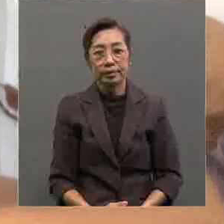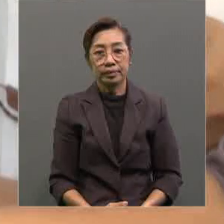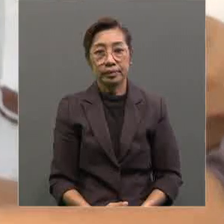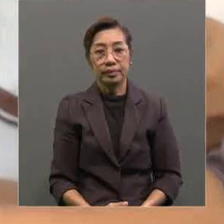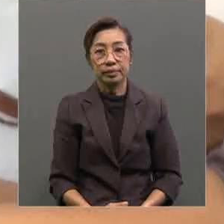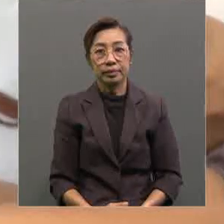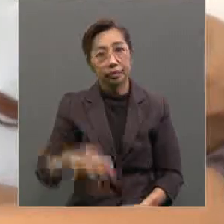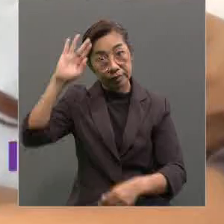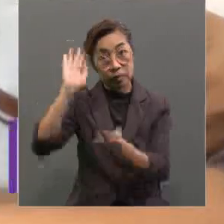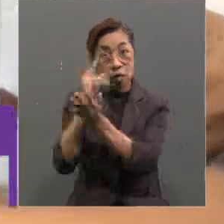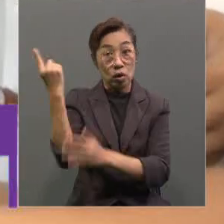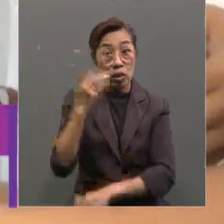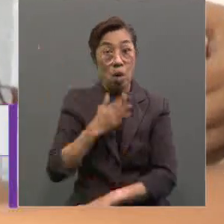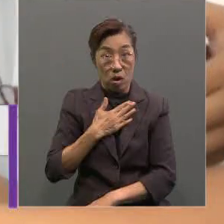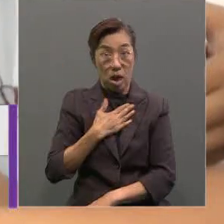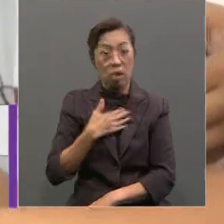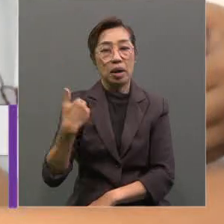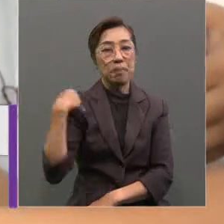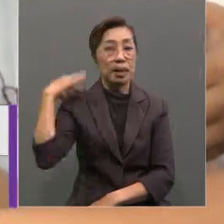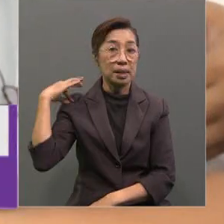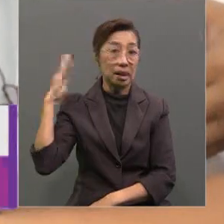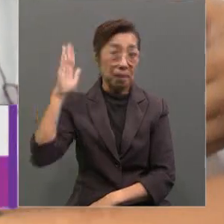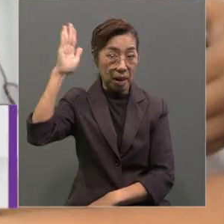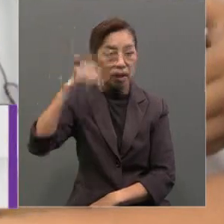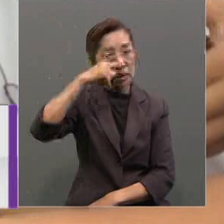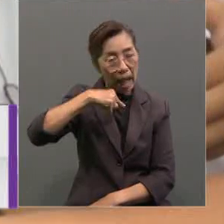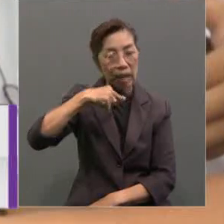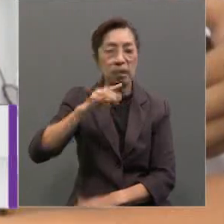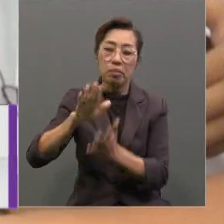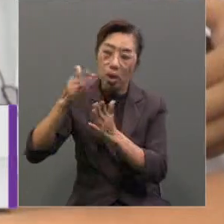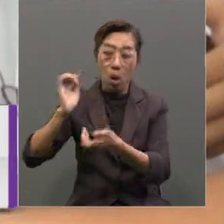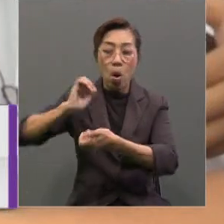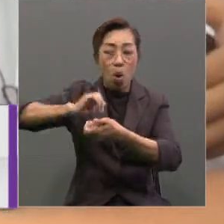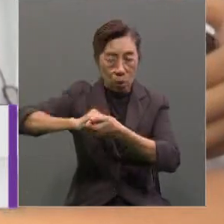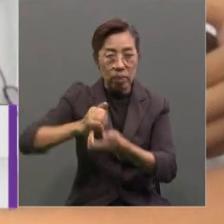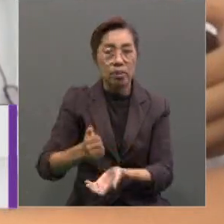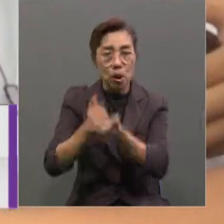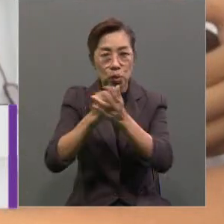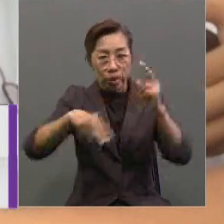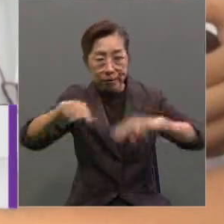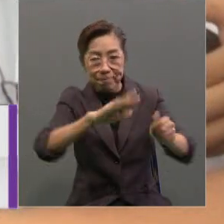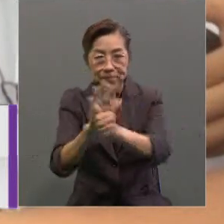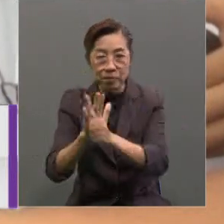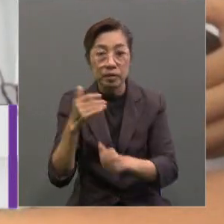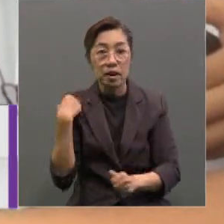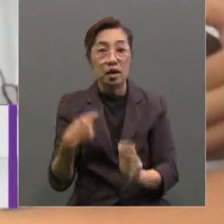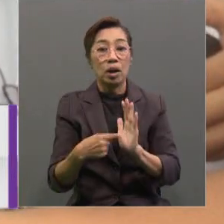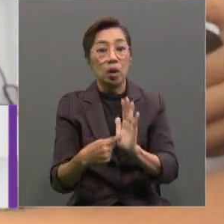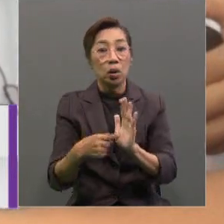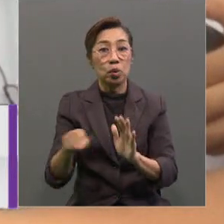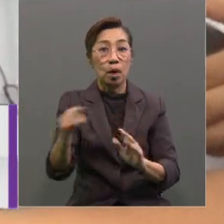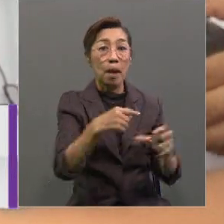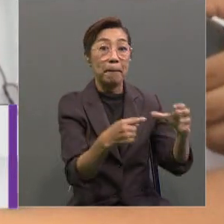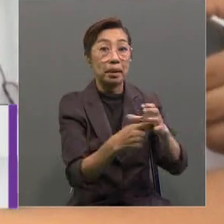ตำรวจท่องเที่ยวเนี่ยจะมีอาสาสมัครทั้งชาวไทยและชาวต่างชาตินะครับมาร่วมดูการกำลังด้วยกันนะครับยกตัวอย่างเช่นทาง Walking Street พัทย